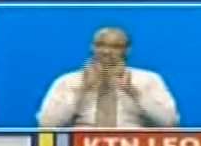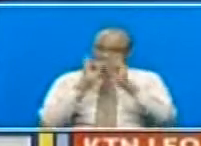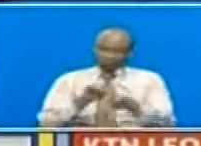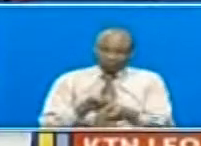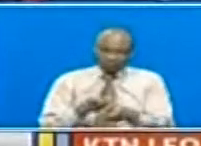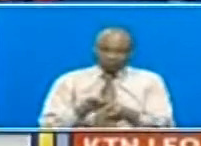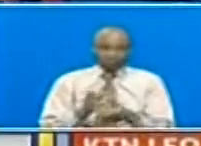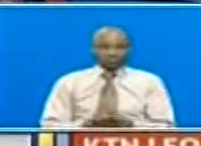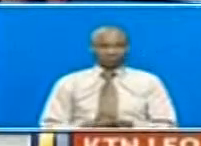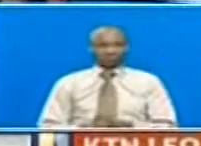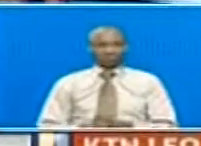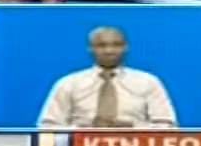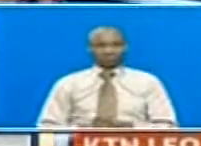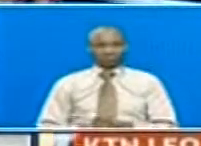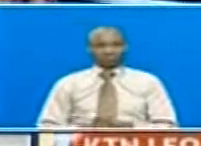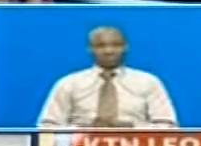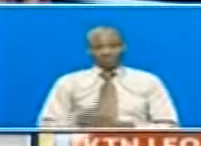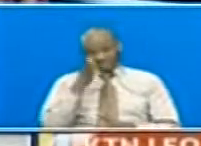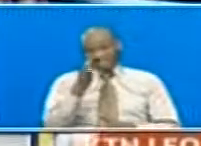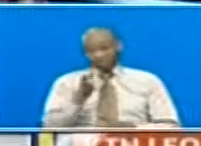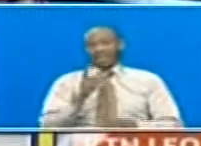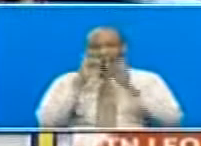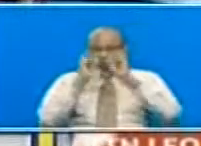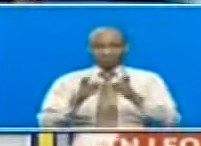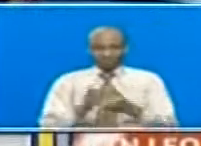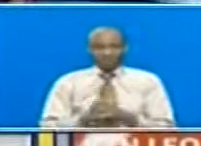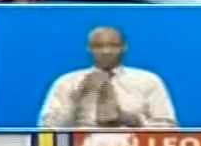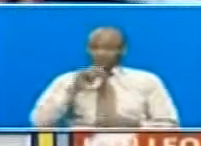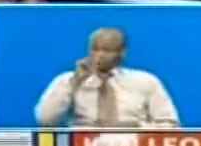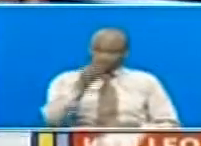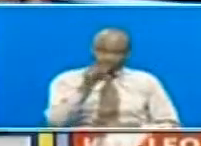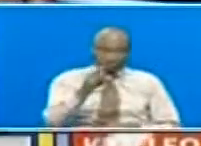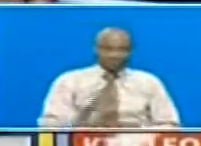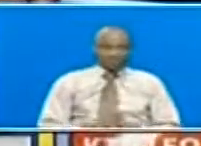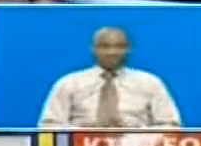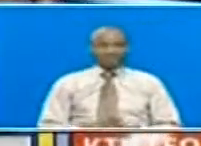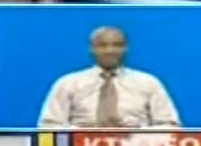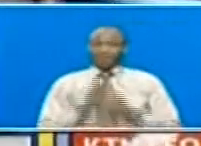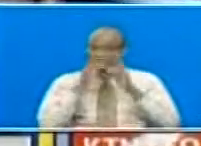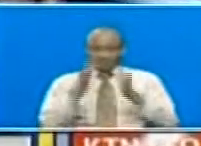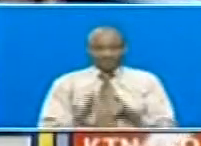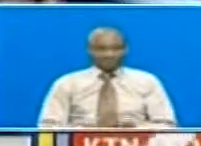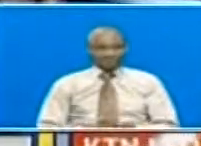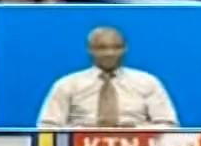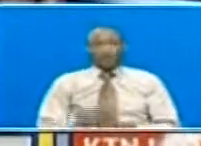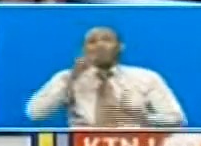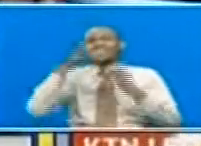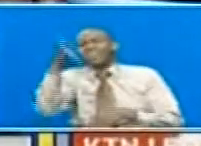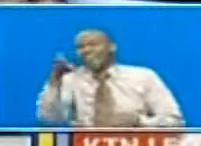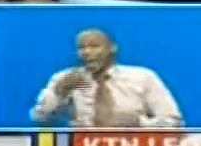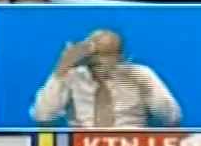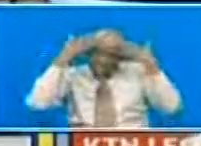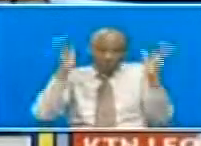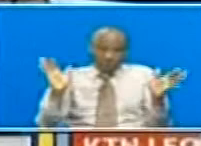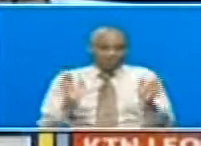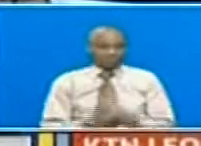chema huvikwa pete. Kwa hiyo hii ni zawadi rasmi kwako wewe kama mtangazaji. Na nini mwanangu? Ina vitu sijui